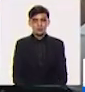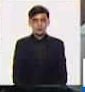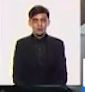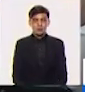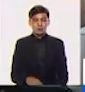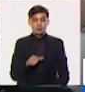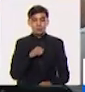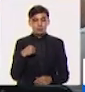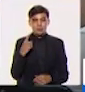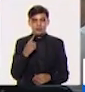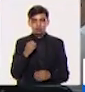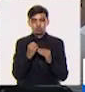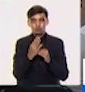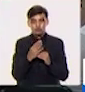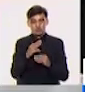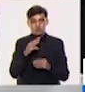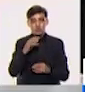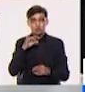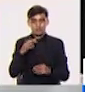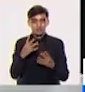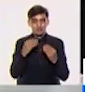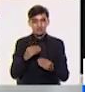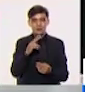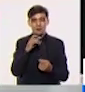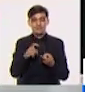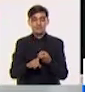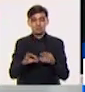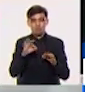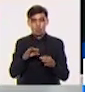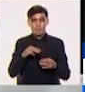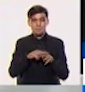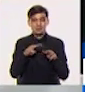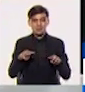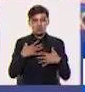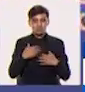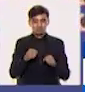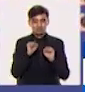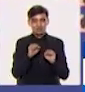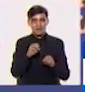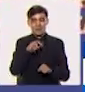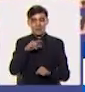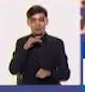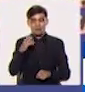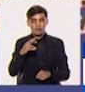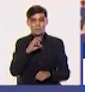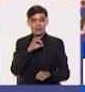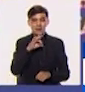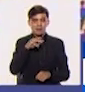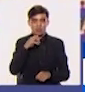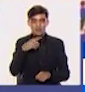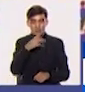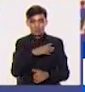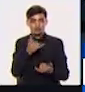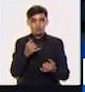Ең әуелі 14 маусым күні өзінің коронавирус жұқтырғанын денсаулық сақтау министрі Елжан Біртанов айтқан болатын. Біртановтың